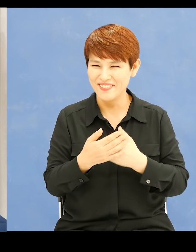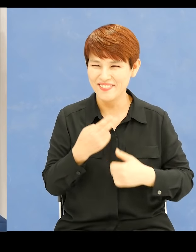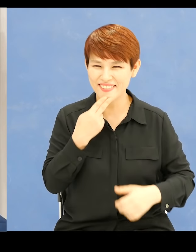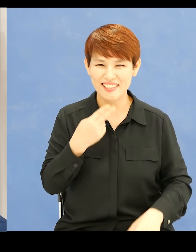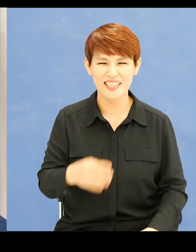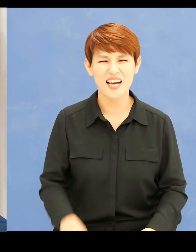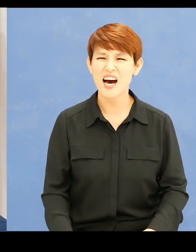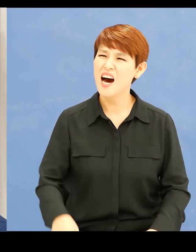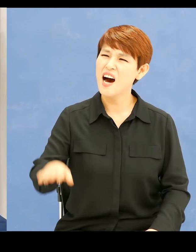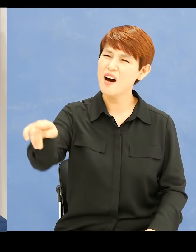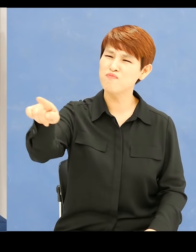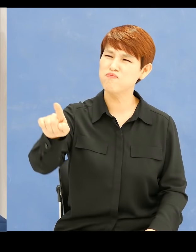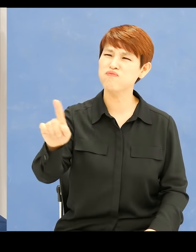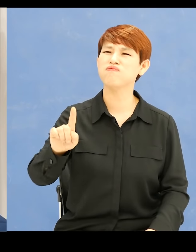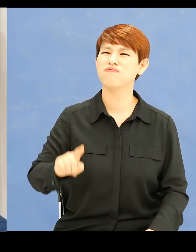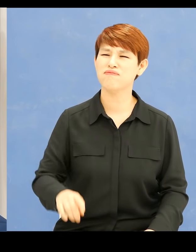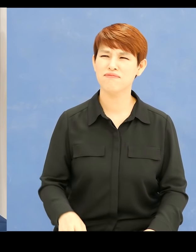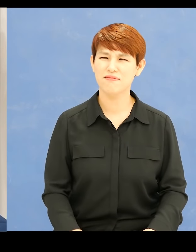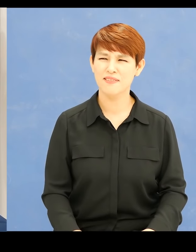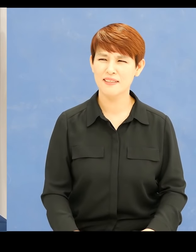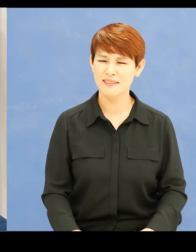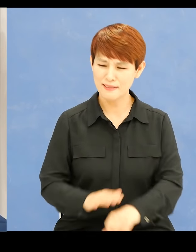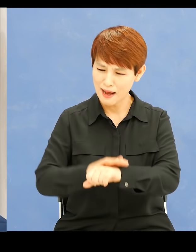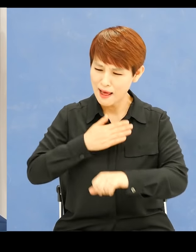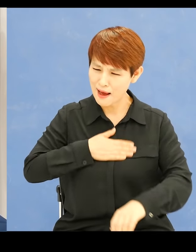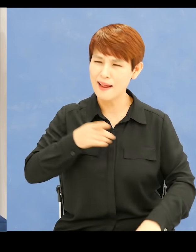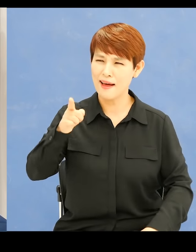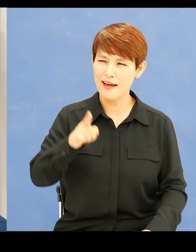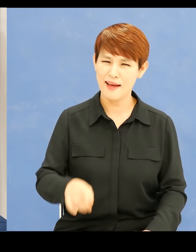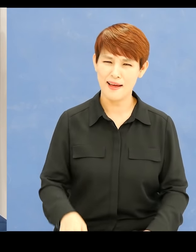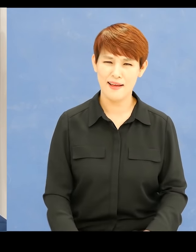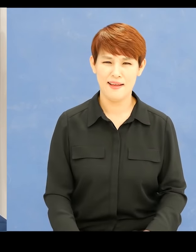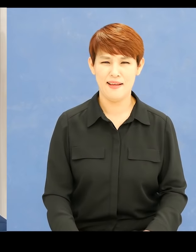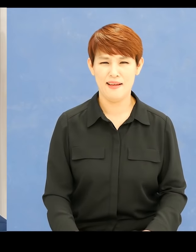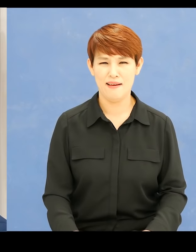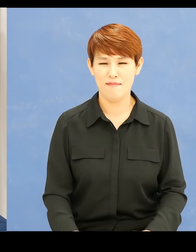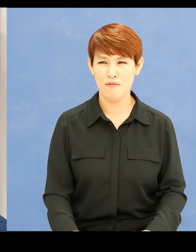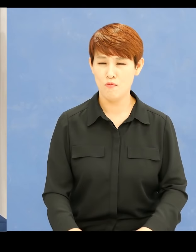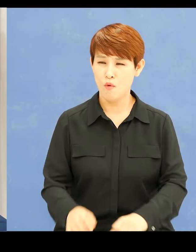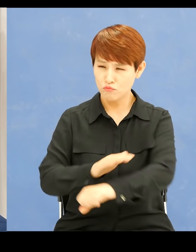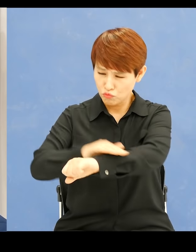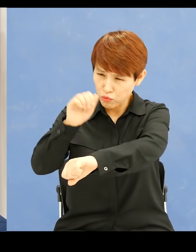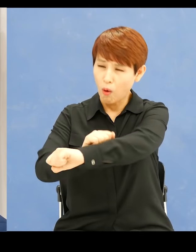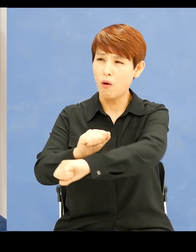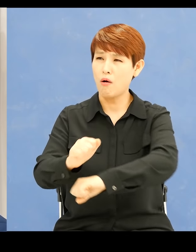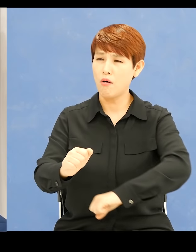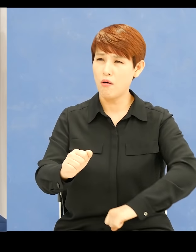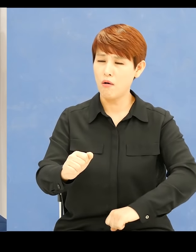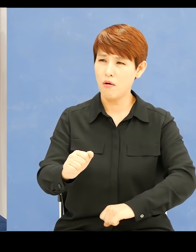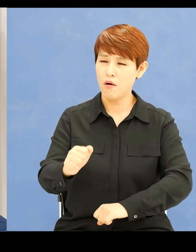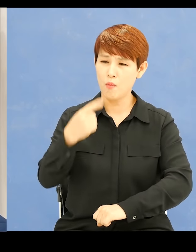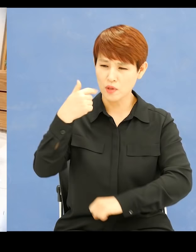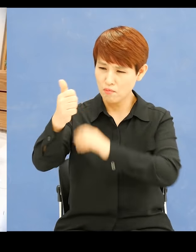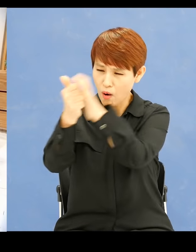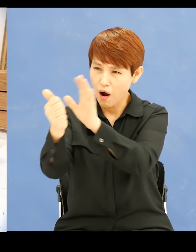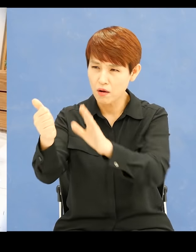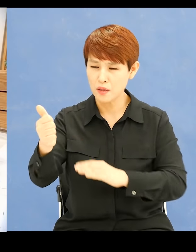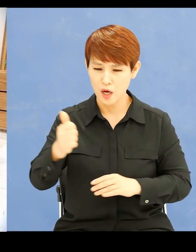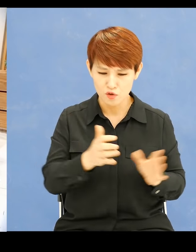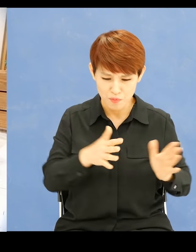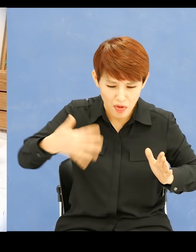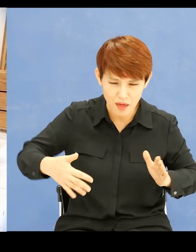제가 목사님 그거 목사님이 더 잘하실 것 같은데 더 잘하실 목사님한테는 안 보내고 준비한 데 나한테 그런 분을